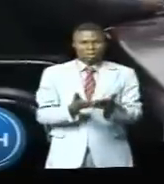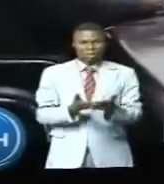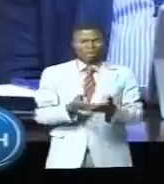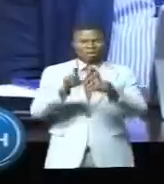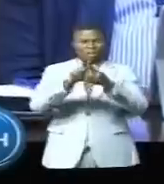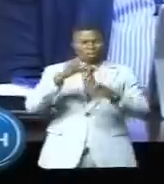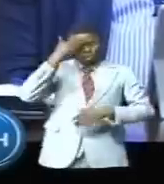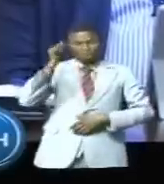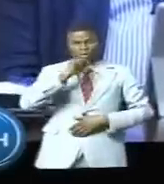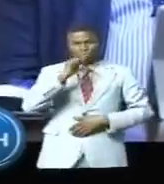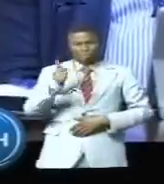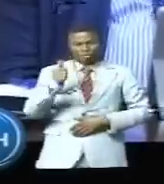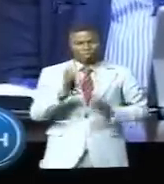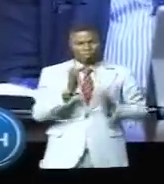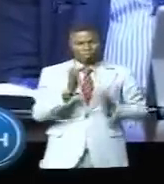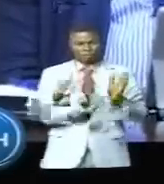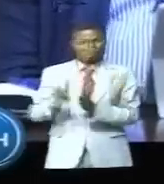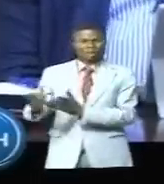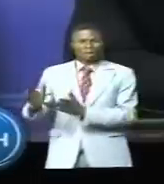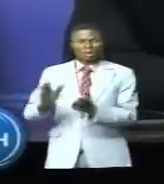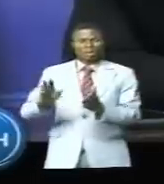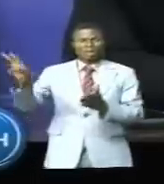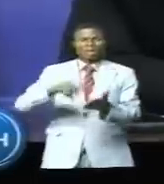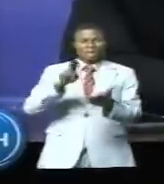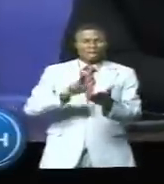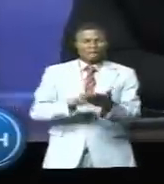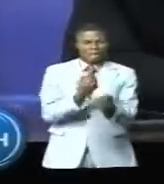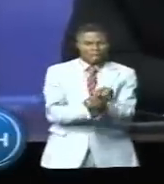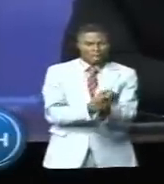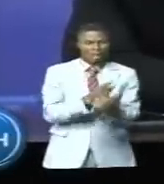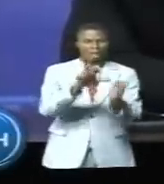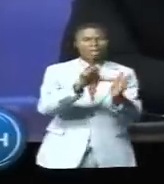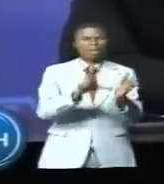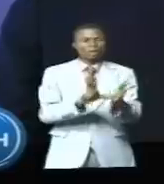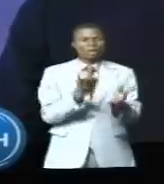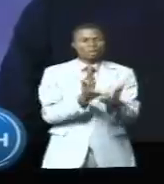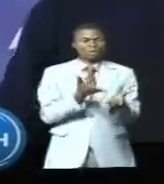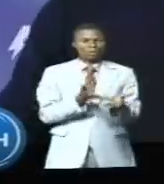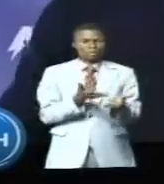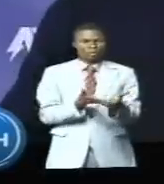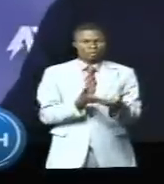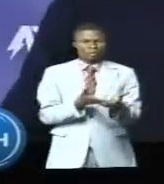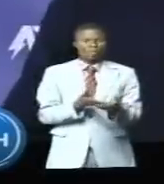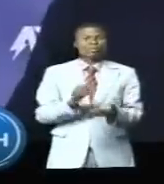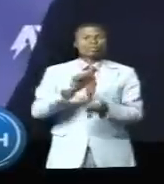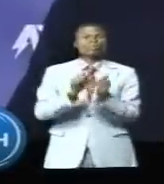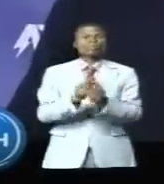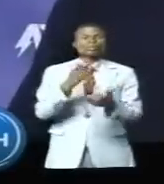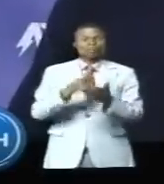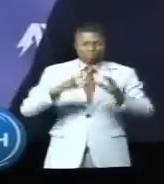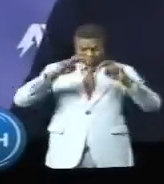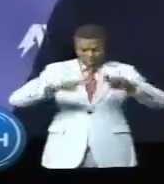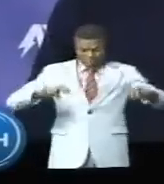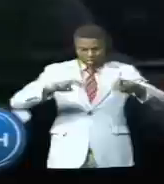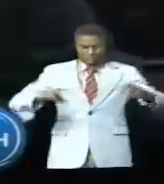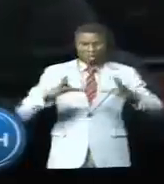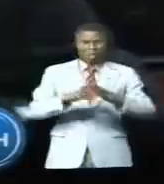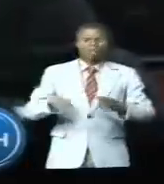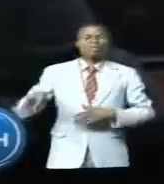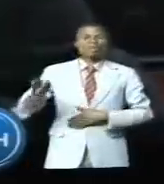sans oublier la préparation du protocole à suivre dans la certification. Il a été question d'examiner avec